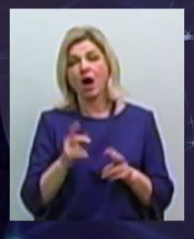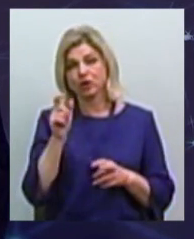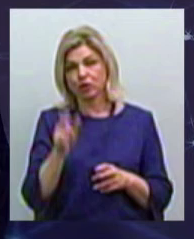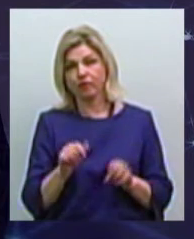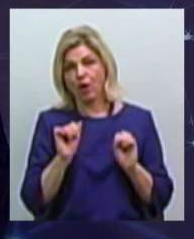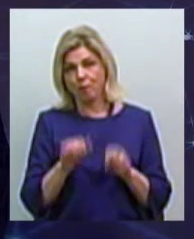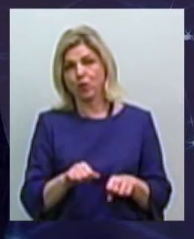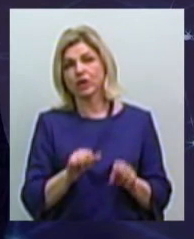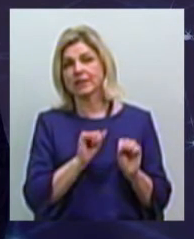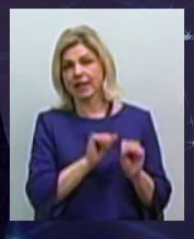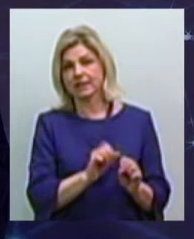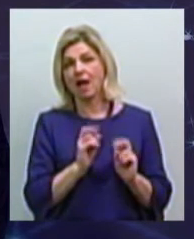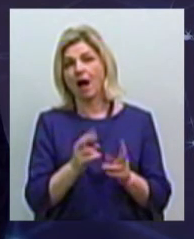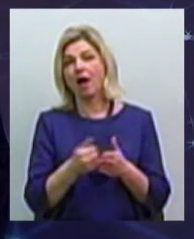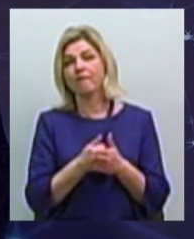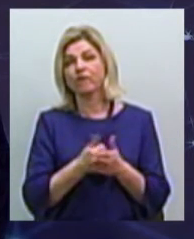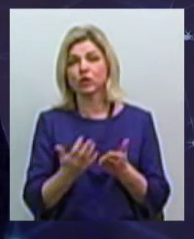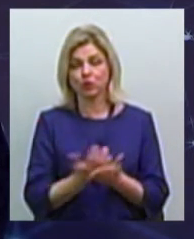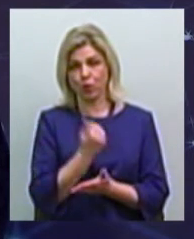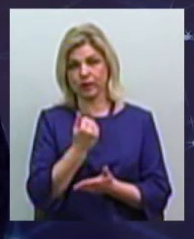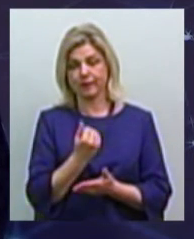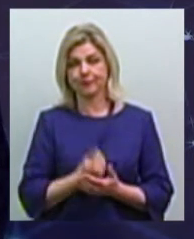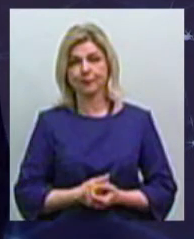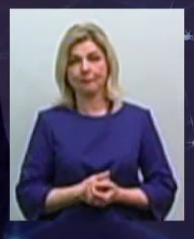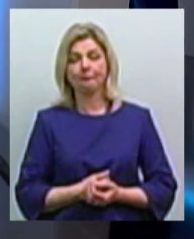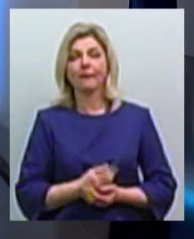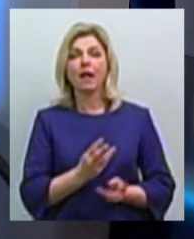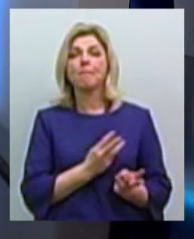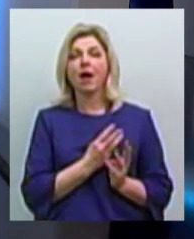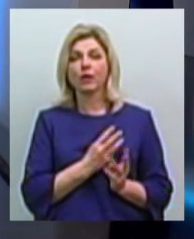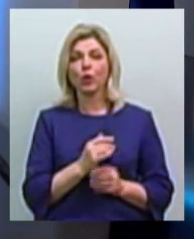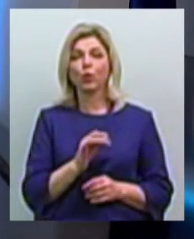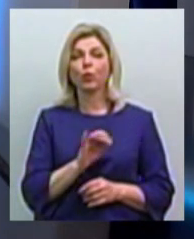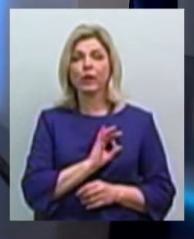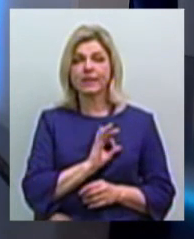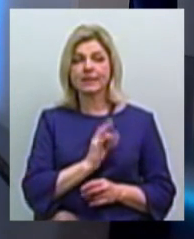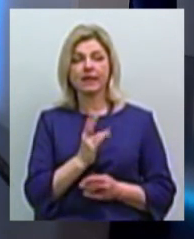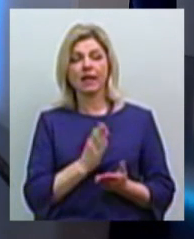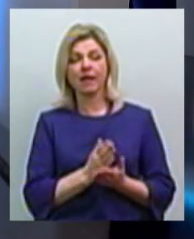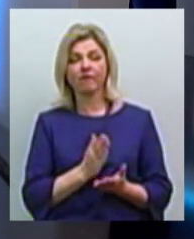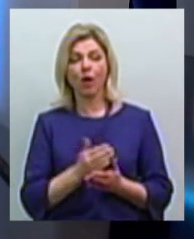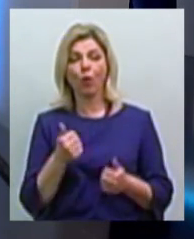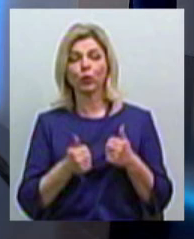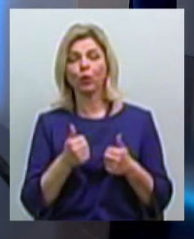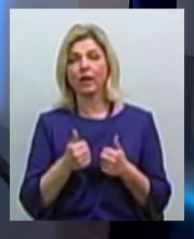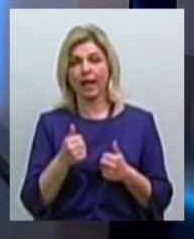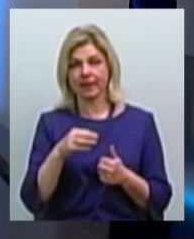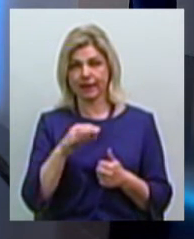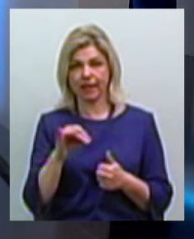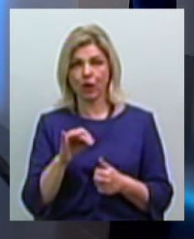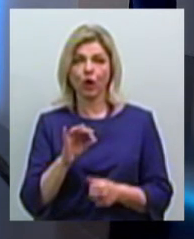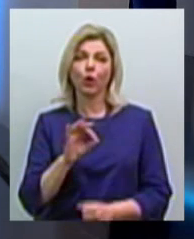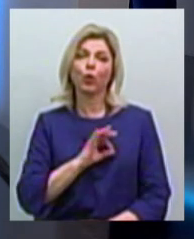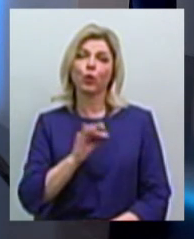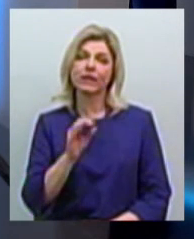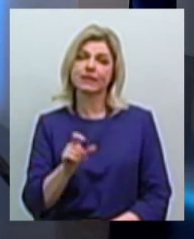як його відстояти. Така головна ідея. Тобто параюристи не є конкурентами юристів?